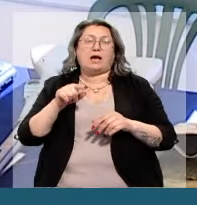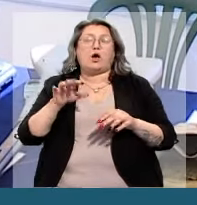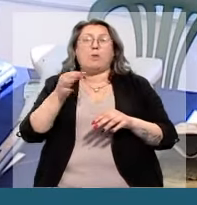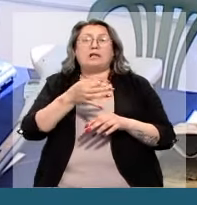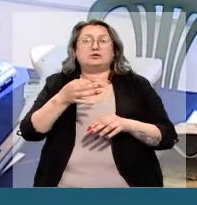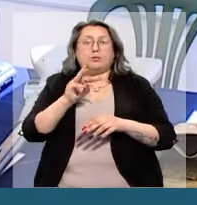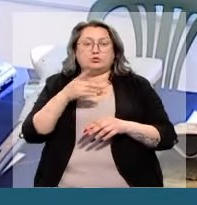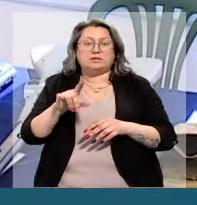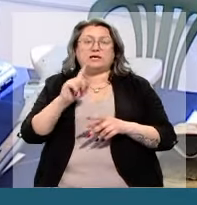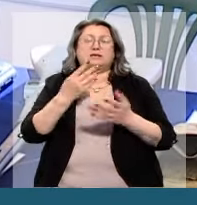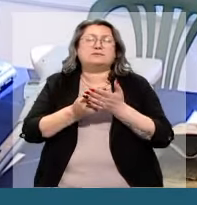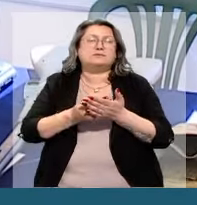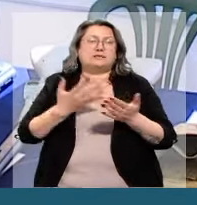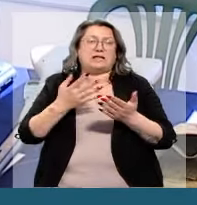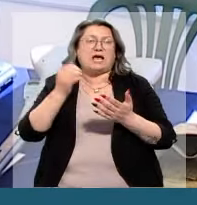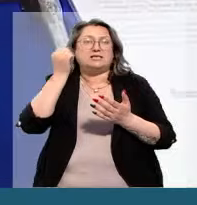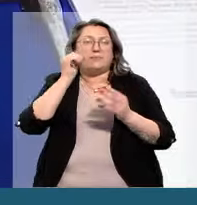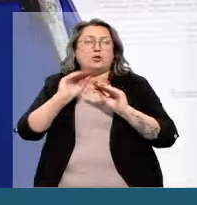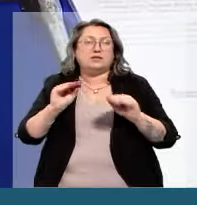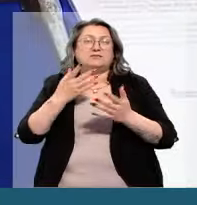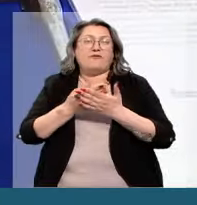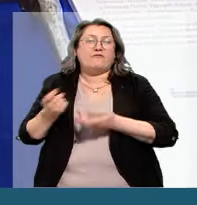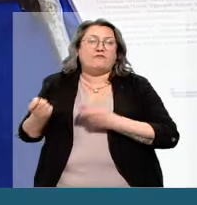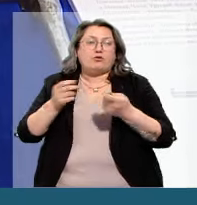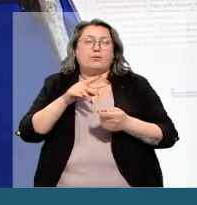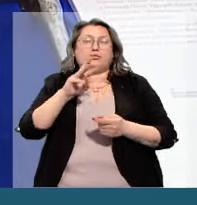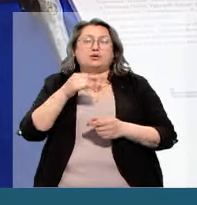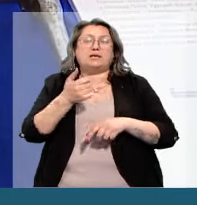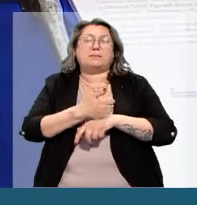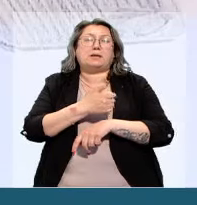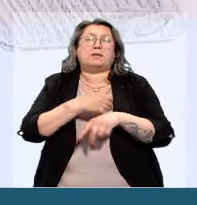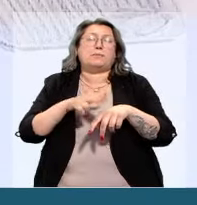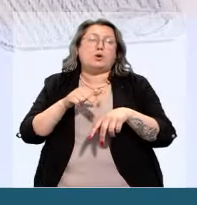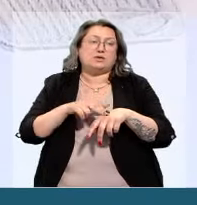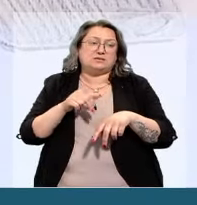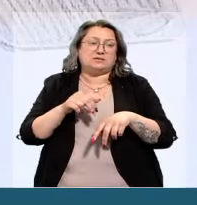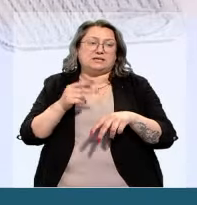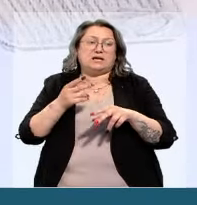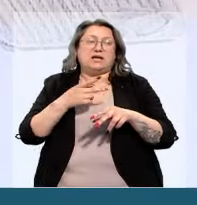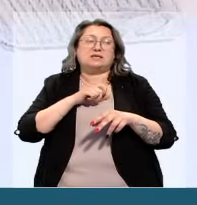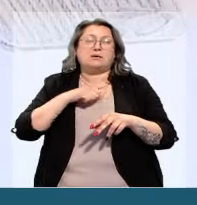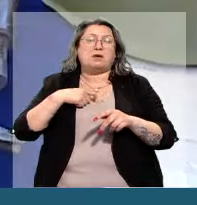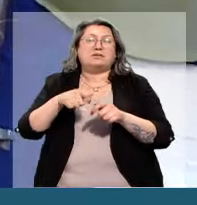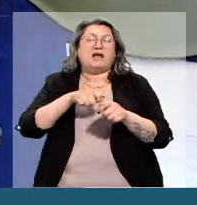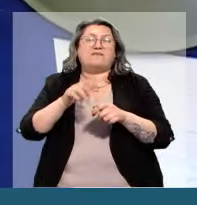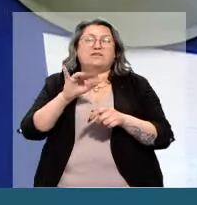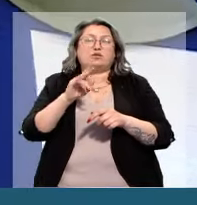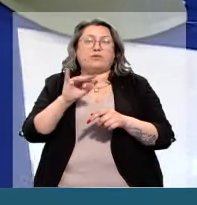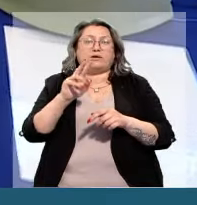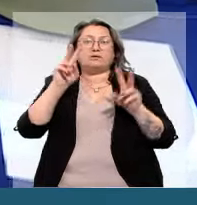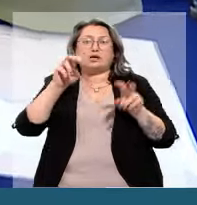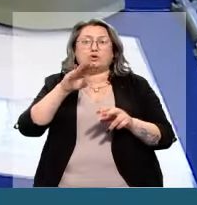областным музеем бесценные экспонаты со своего фонда представил и музей департамента полиции. Это самозарядная винтовка